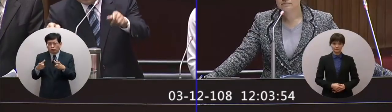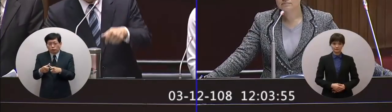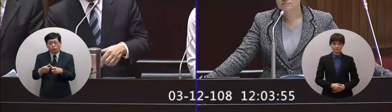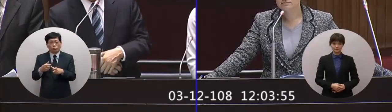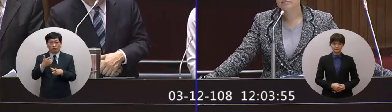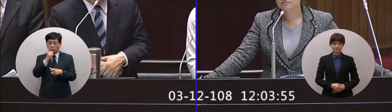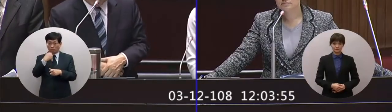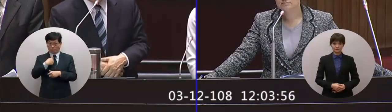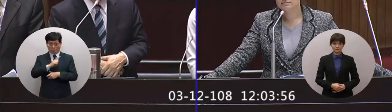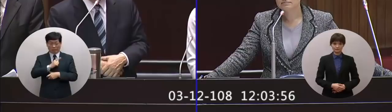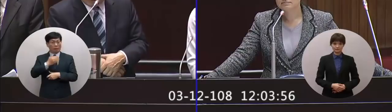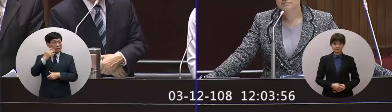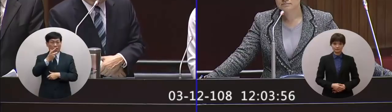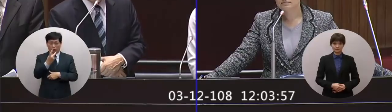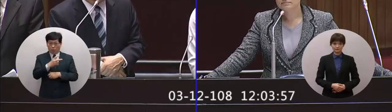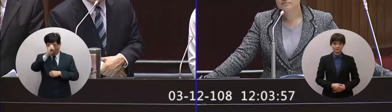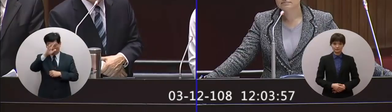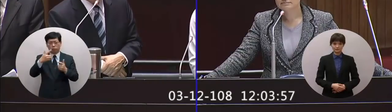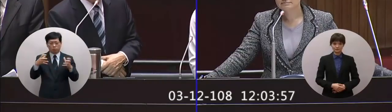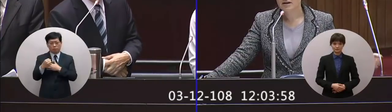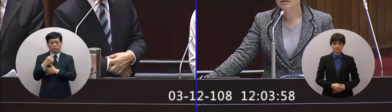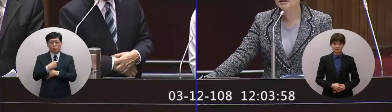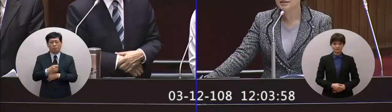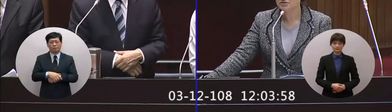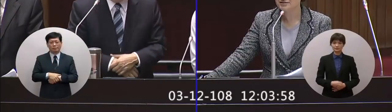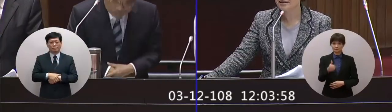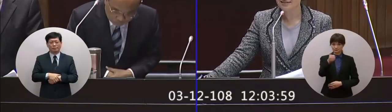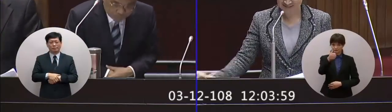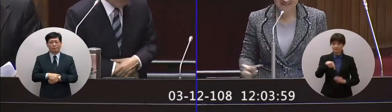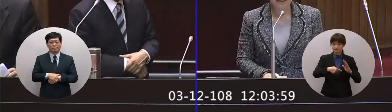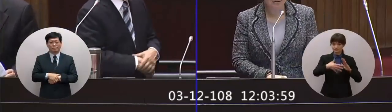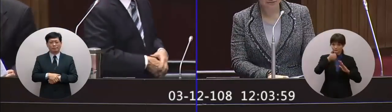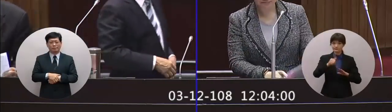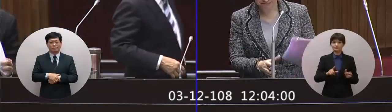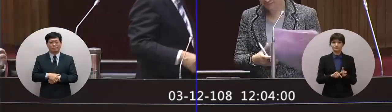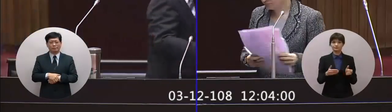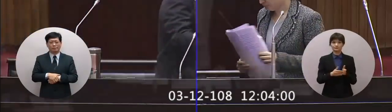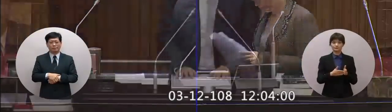知道不是只有蓝绿，我们要一起努力。 好，谢谢院长。